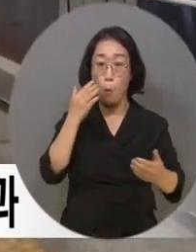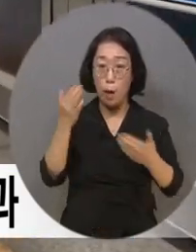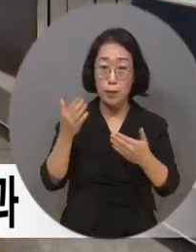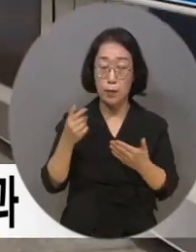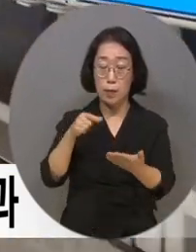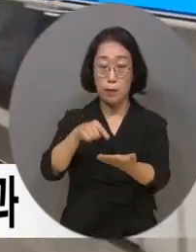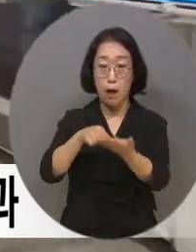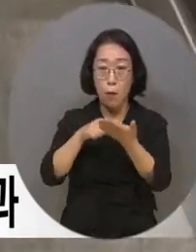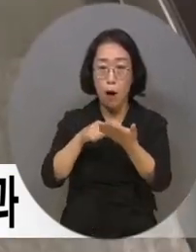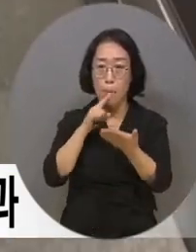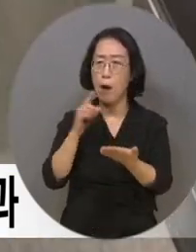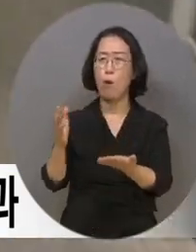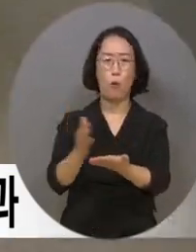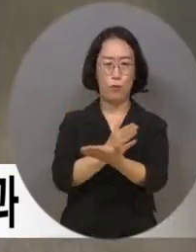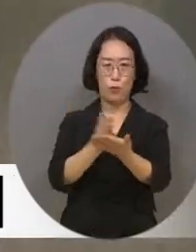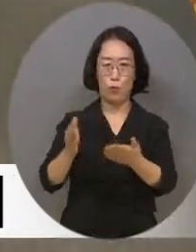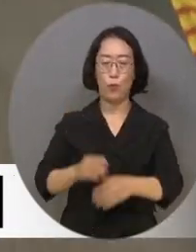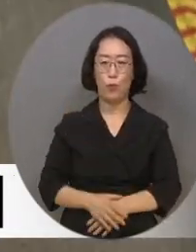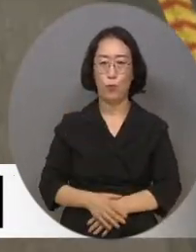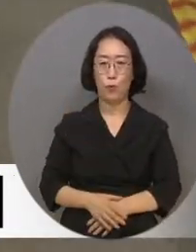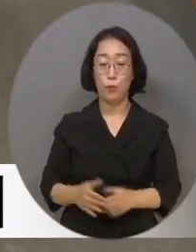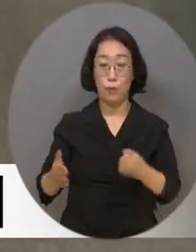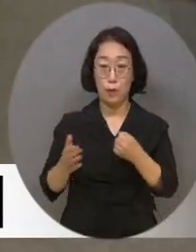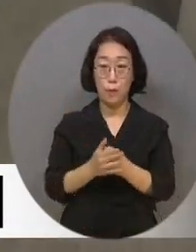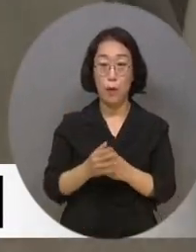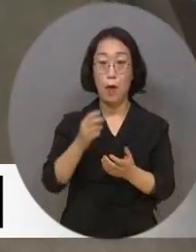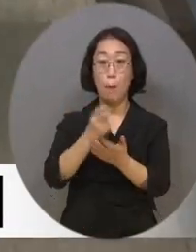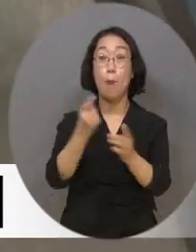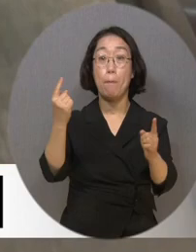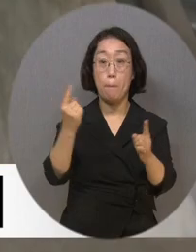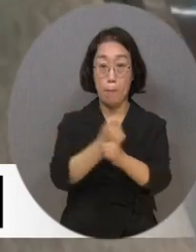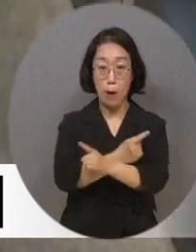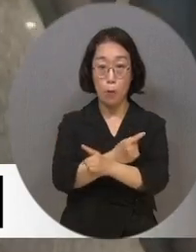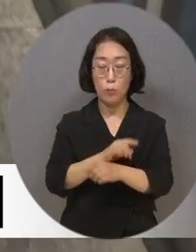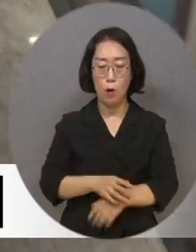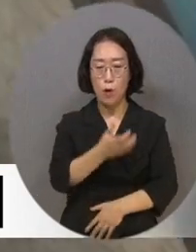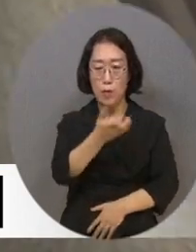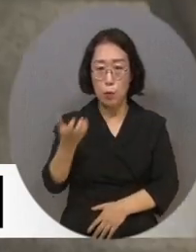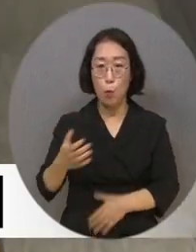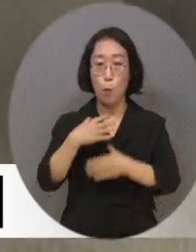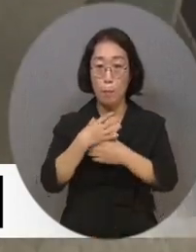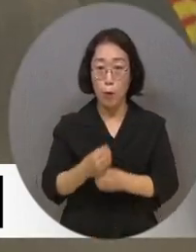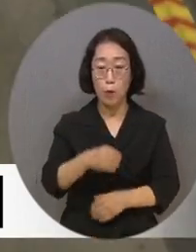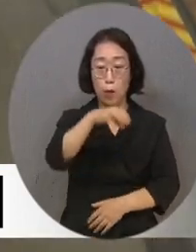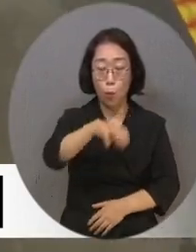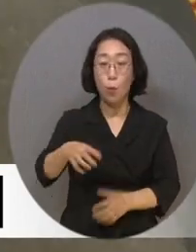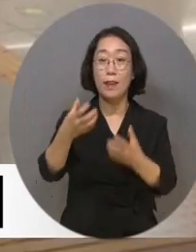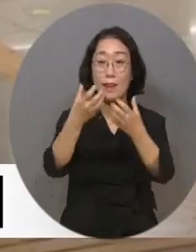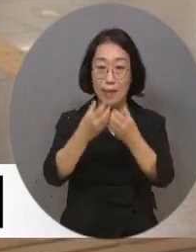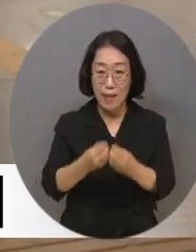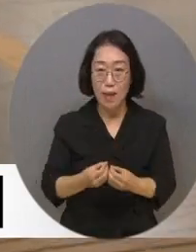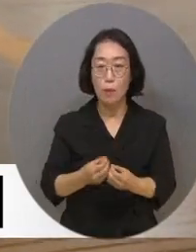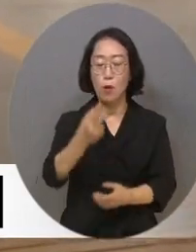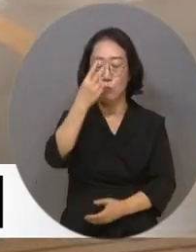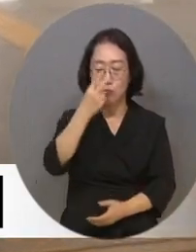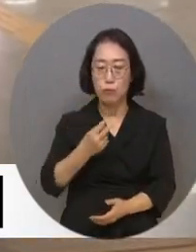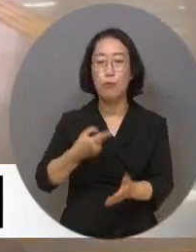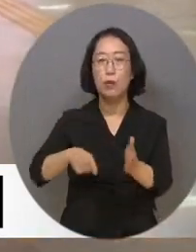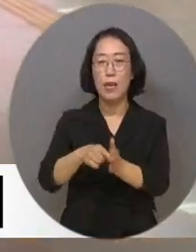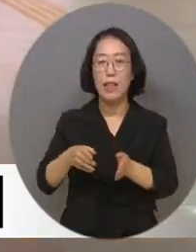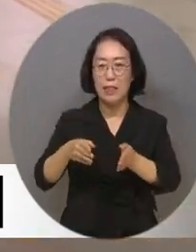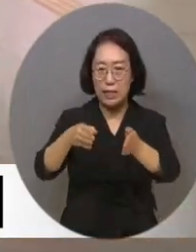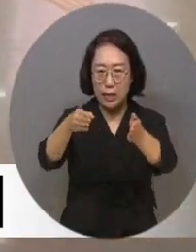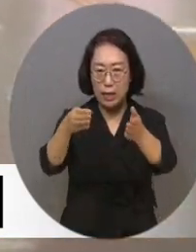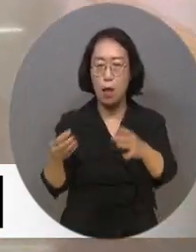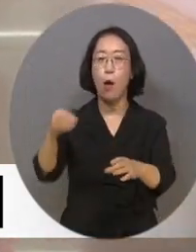명확하게 규정돼 있진 않았습니다 이에 개정안에서는 이동 편의시설의 예시로 점자 유도 블록을 현행법에